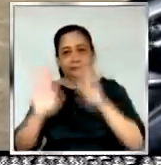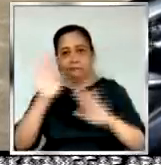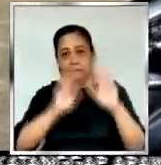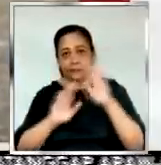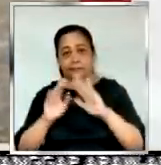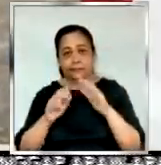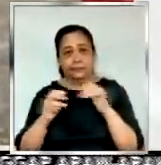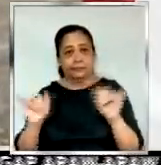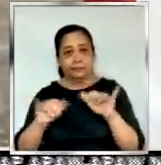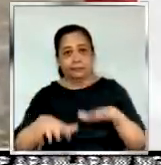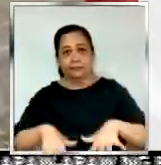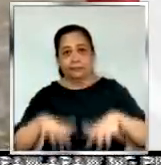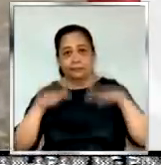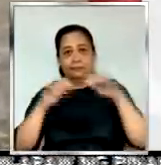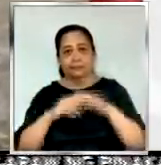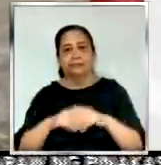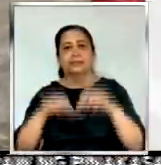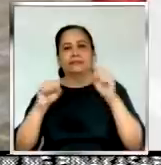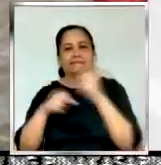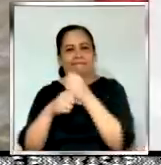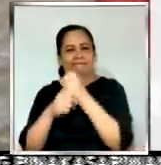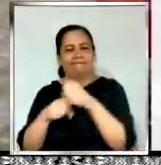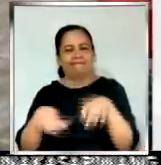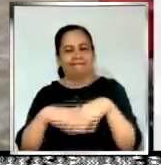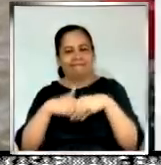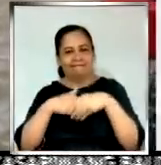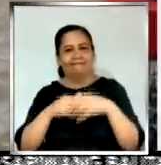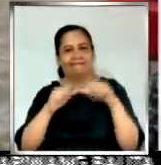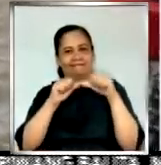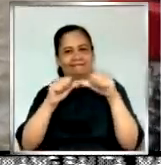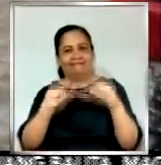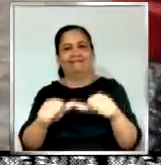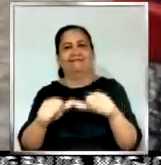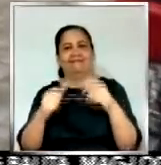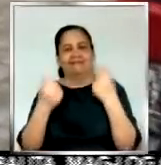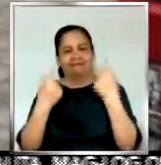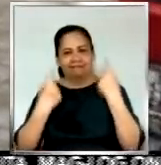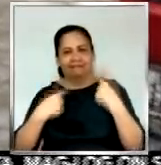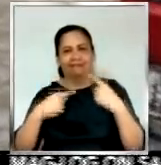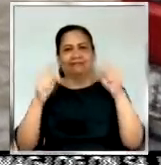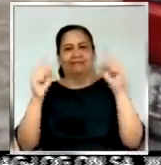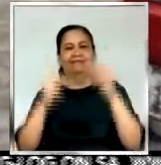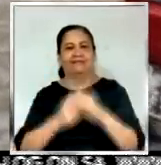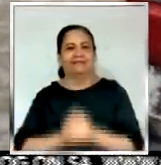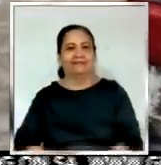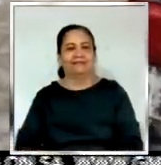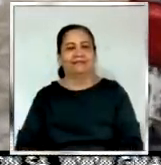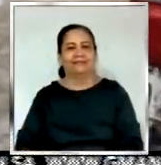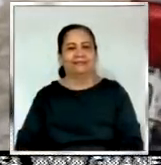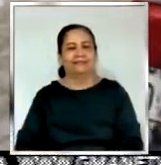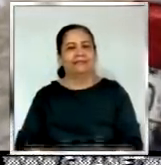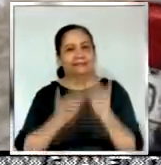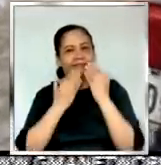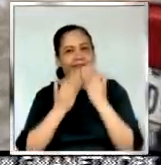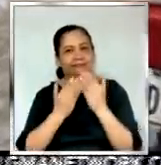baha, kapit kamay nilang lulusungin at mapagtatagumpayan. Salamat sa pagmamahal